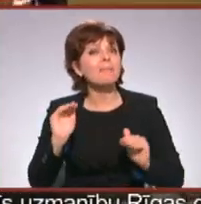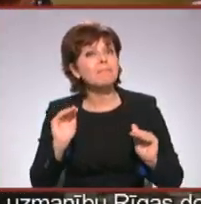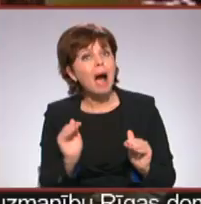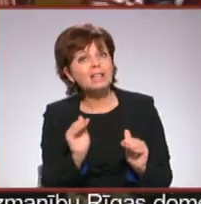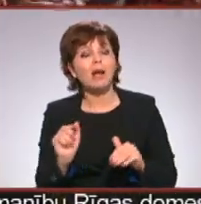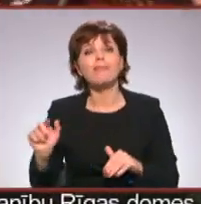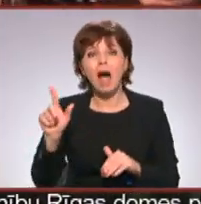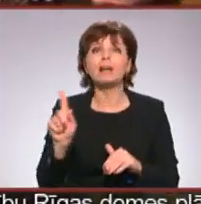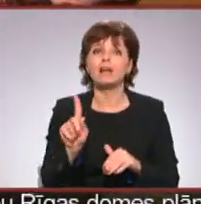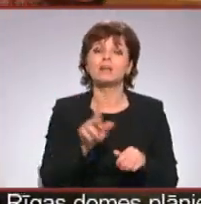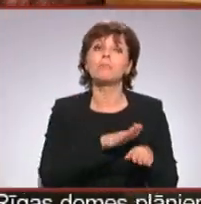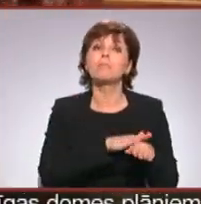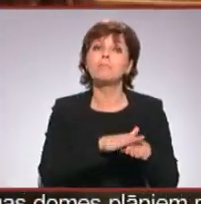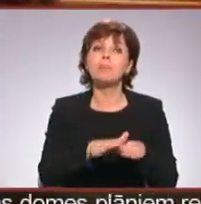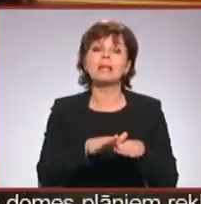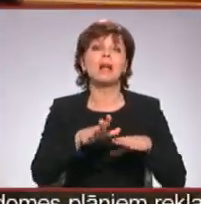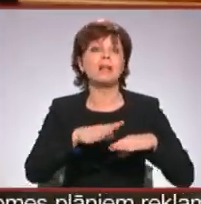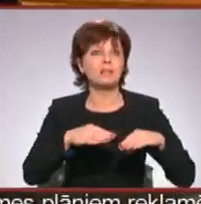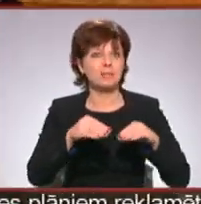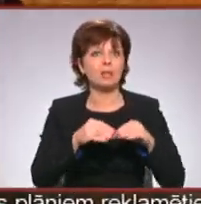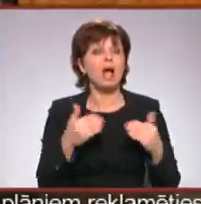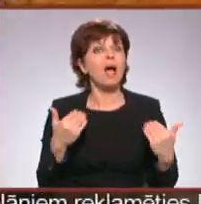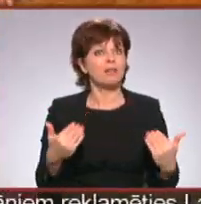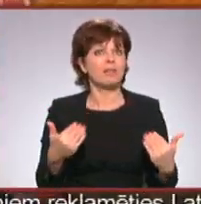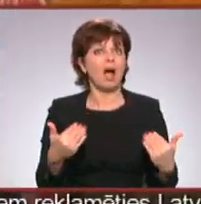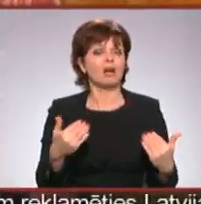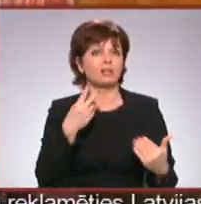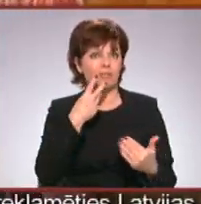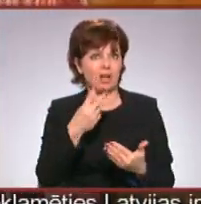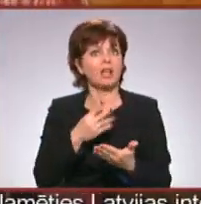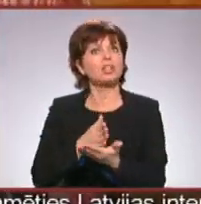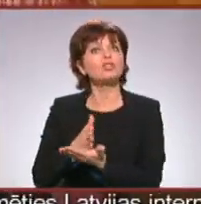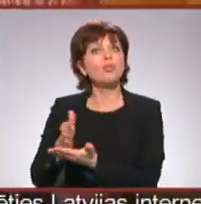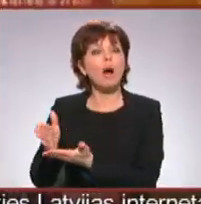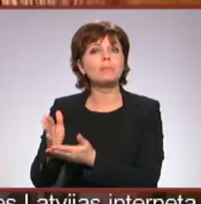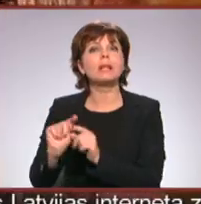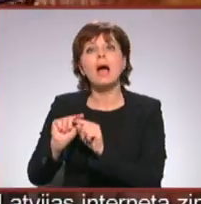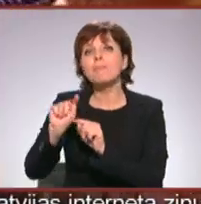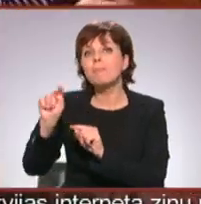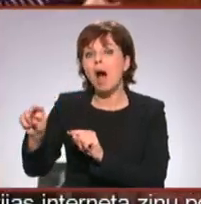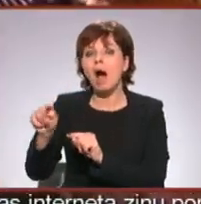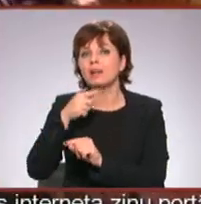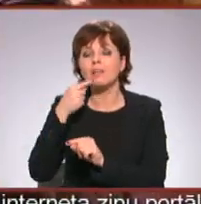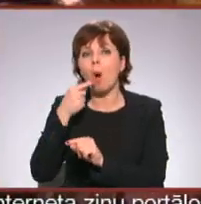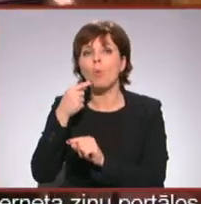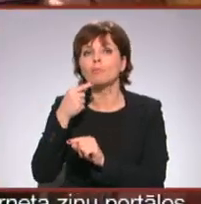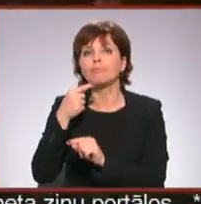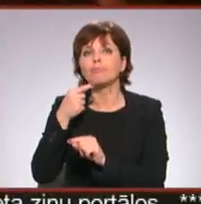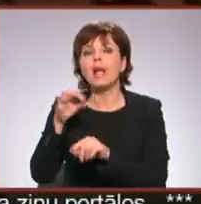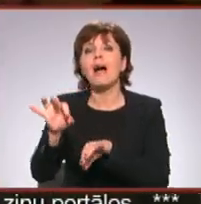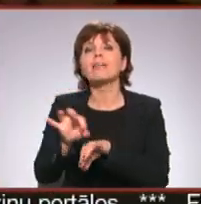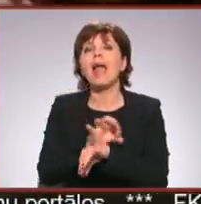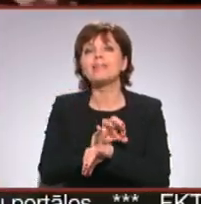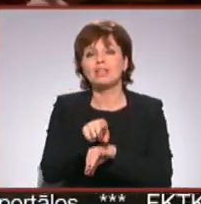ir pilna ģimene, bet šobrīd tāda tendence ir, kad šīs pāri nav reģistrējuši tā kā tās savas